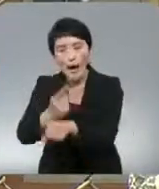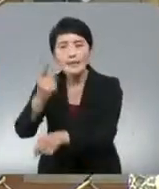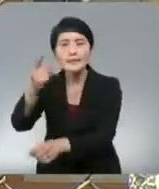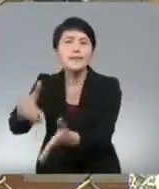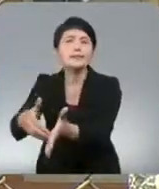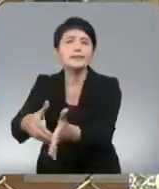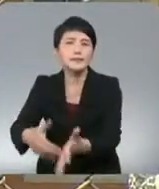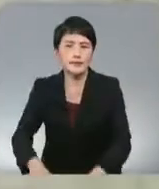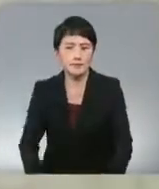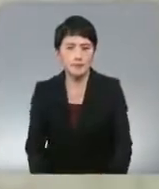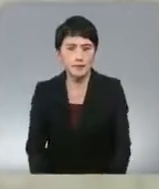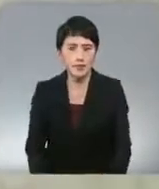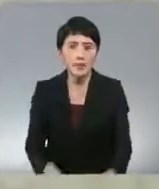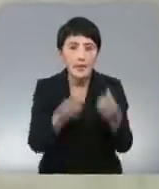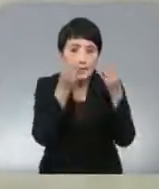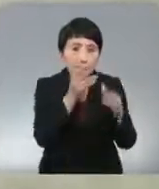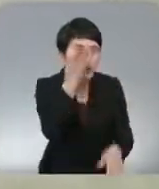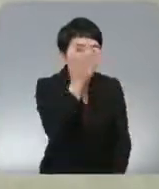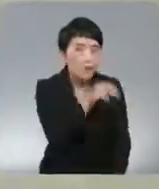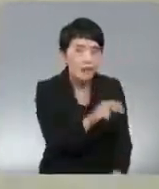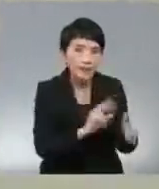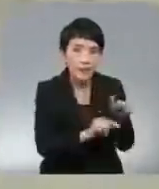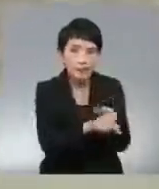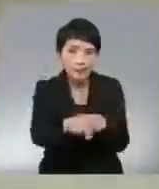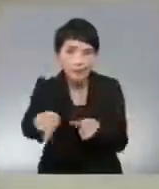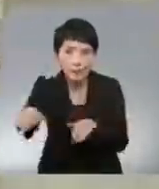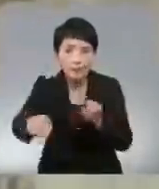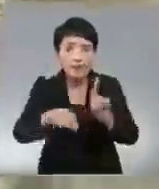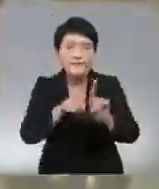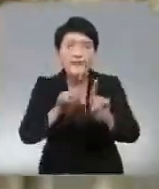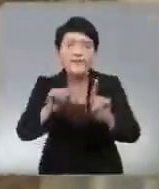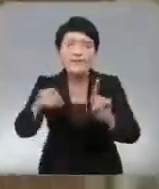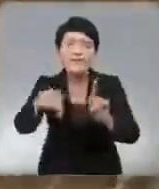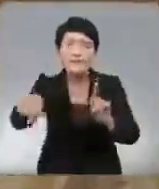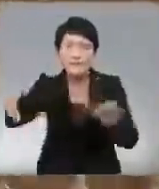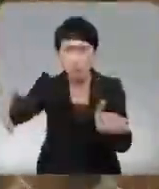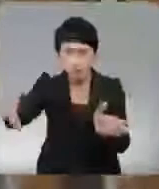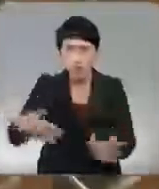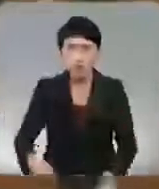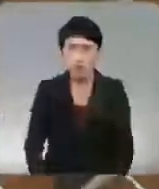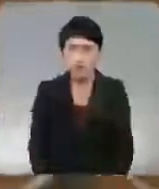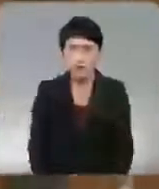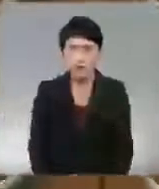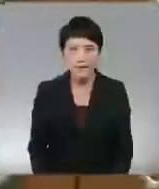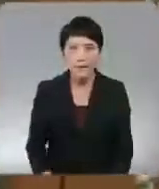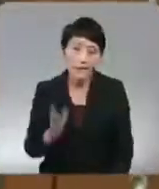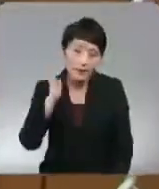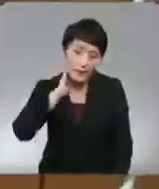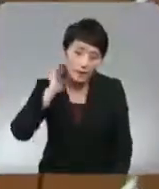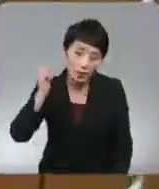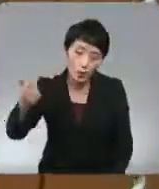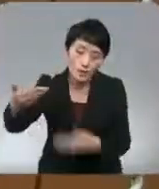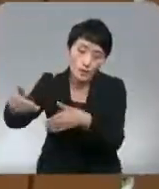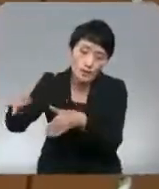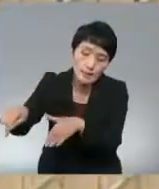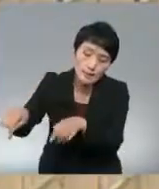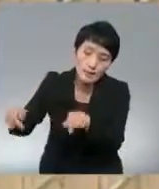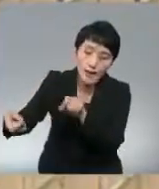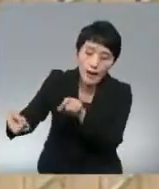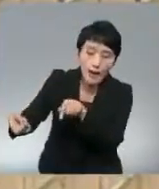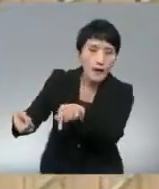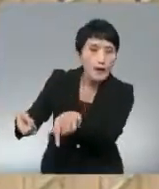taman yang sedang dalam masa percobaan itu akan dilakukan pada tanggal 10juni 11.00 pagi dan putaran terakhir pada tanggal 19 Juni Pukul satu siang